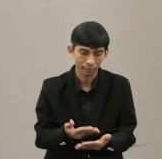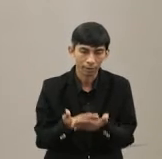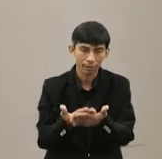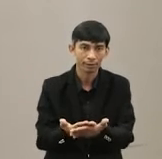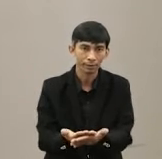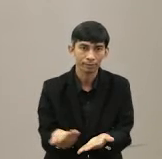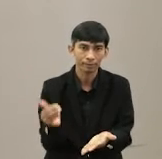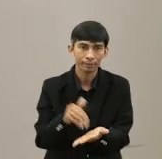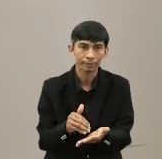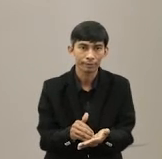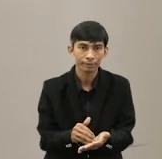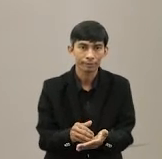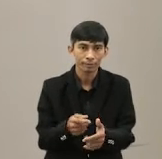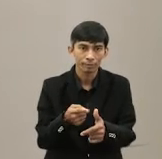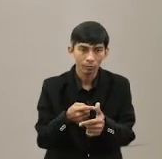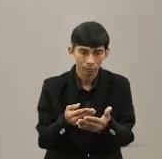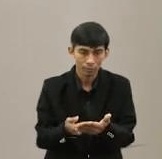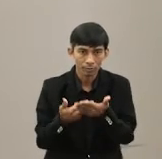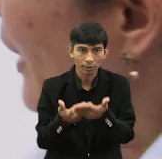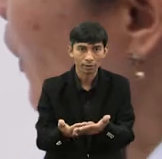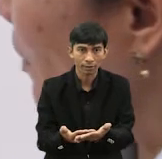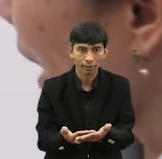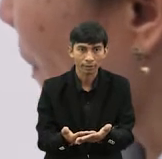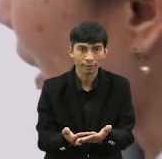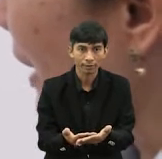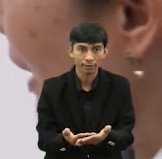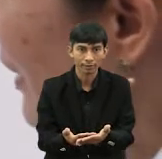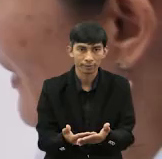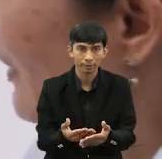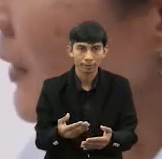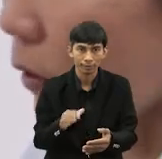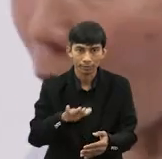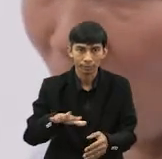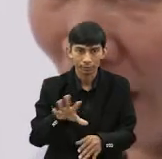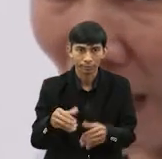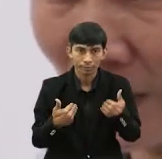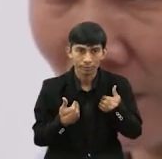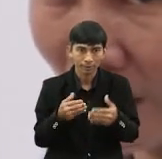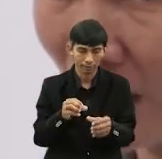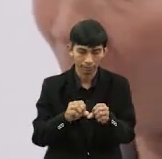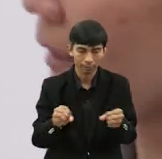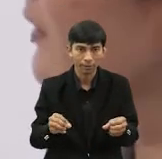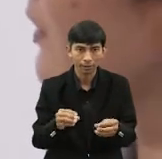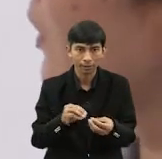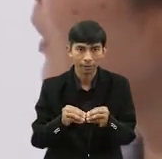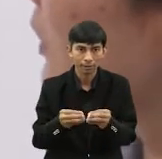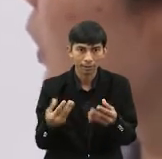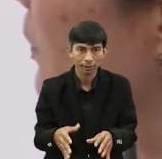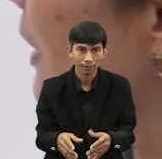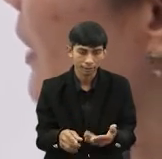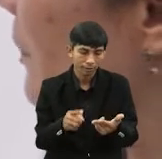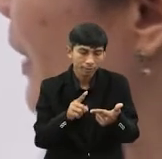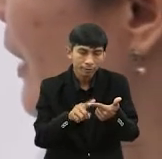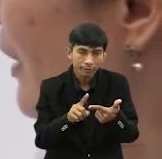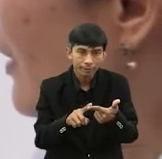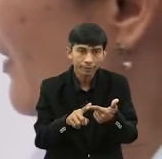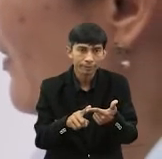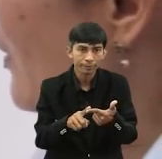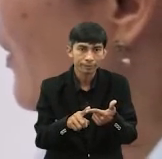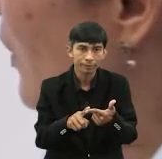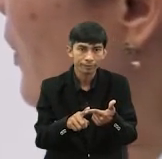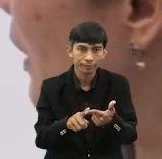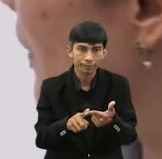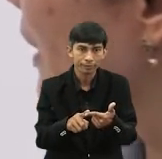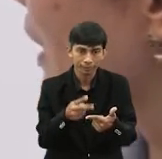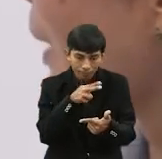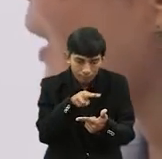đòn tại muốn nâng côn bằng cao về để côn ba là bạc lệ hai nhé côn ở toàn bạc cao liền tề cứ côn trời chơi chấm hiền tì pì